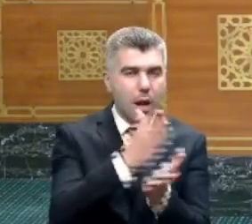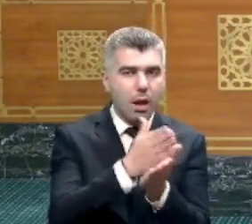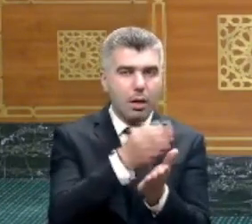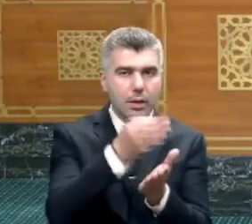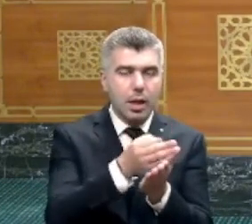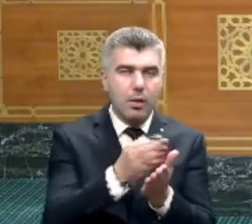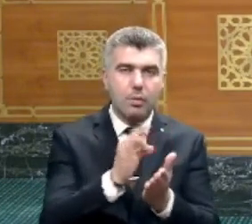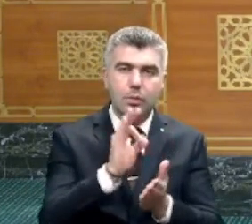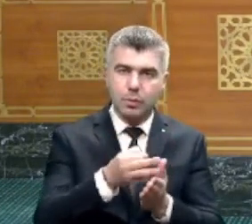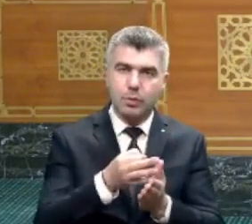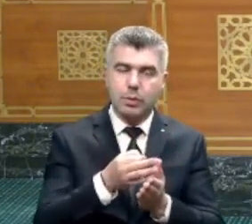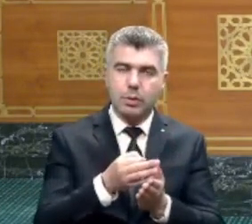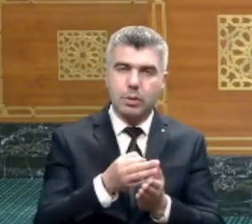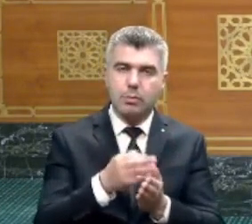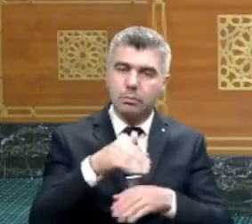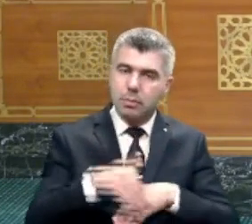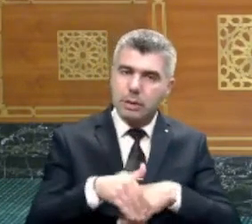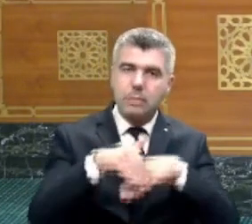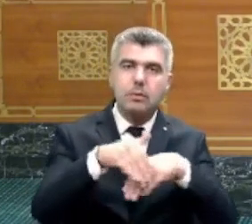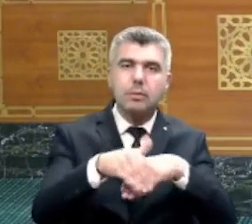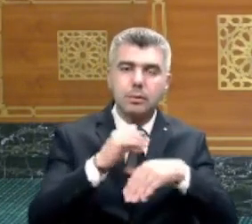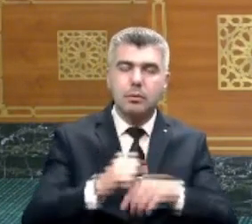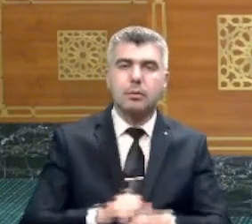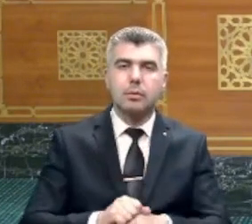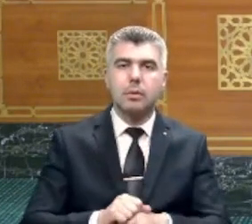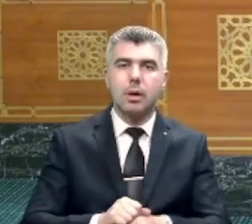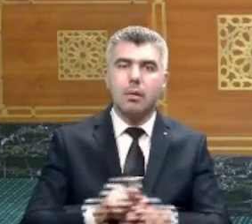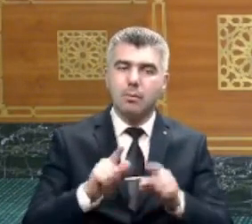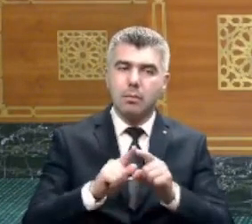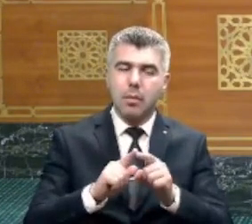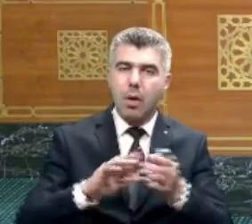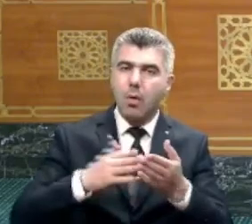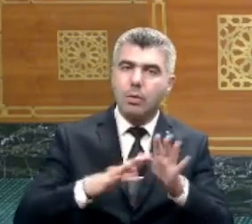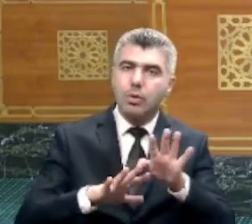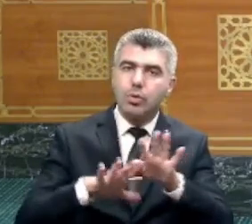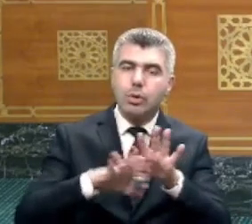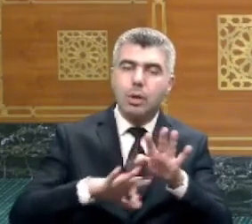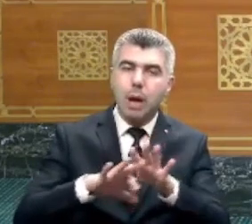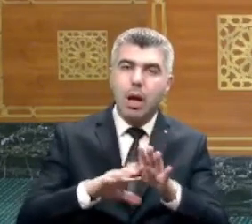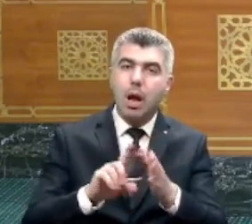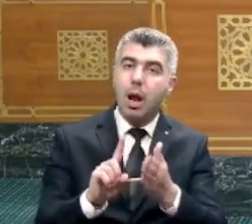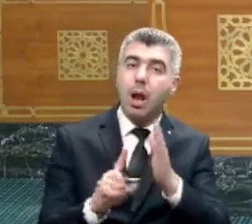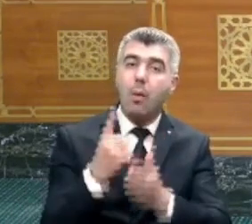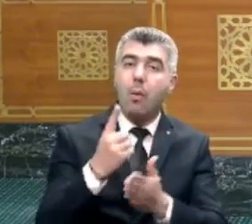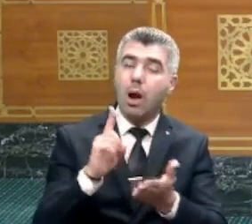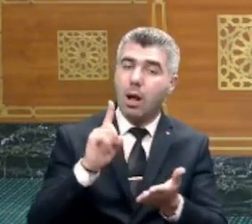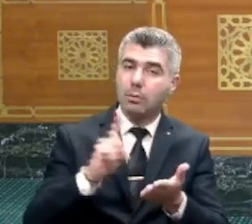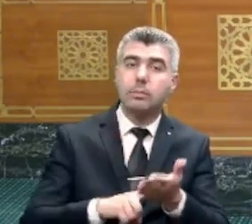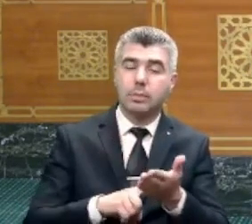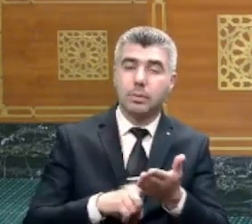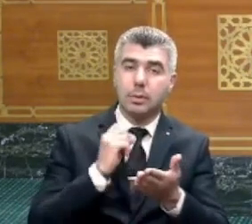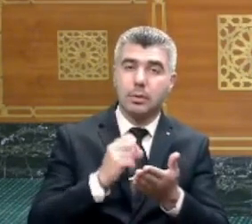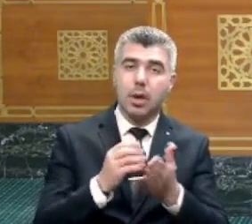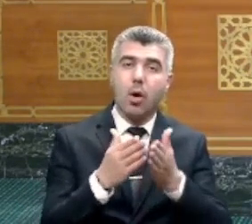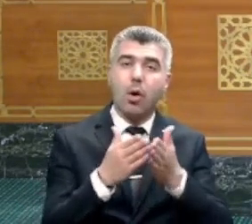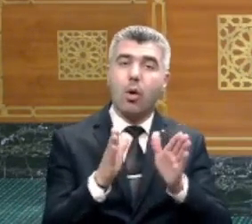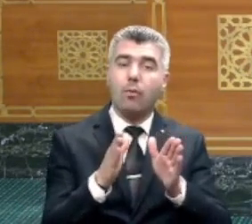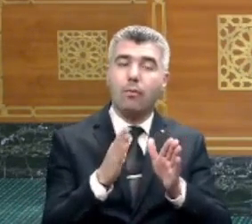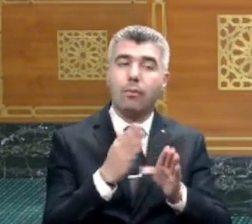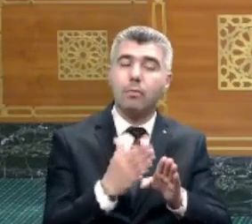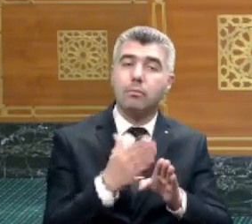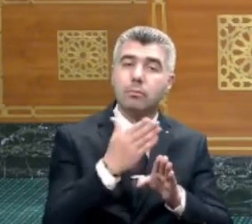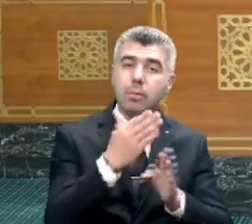الشيء الذي جعلنا نسي في اتجاه تقويه هذه المنظومه دي الحوار الاجتماعي وفتح افاقه نحو